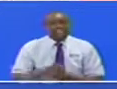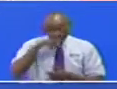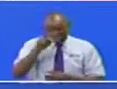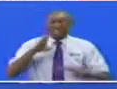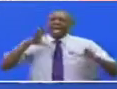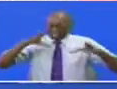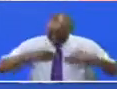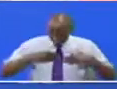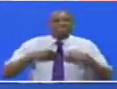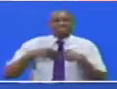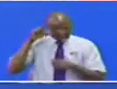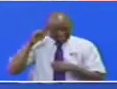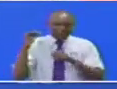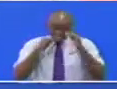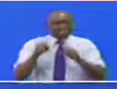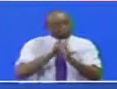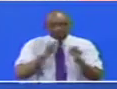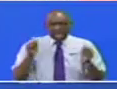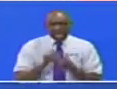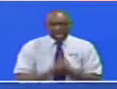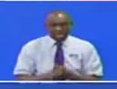Wanakubali usawa wa kijinsia.